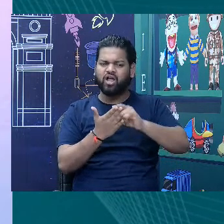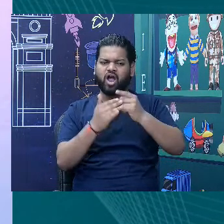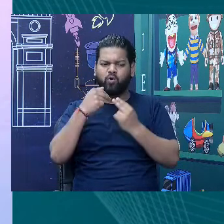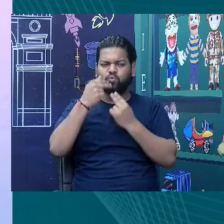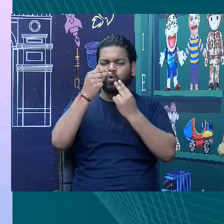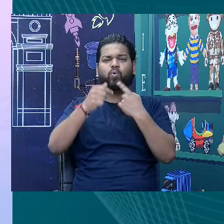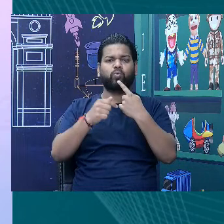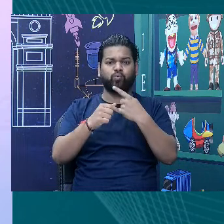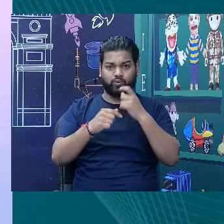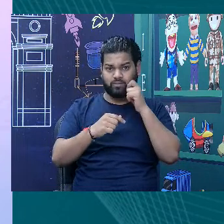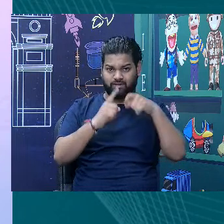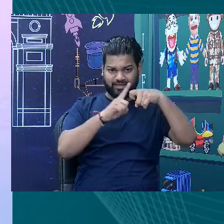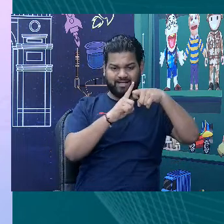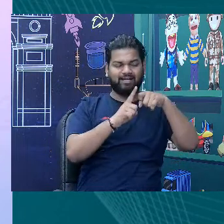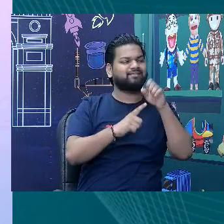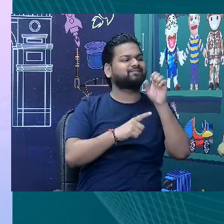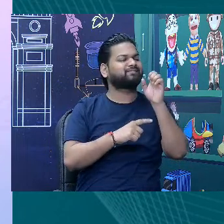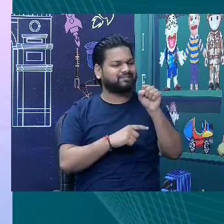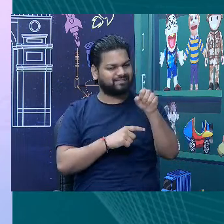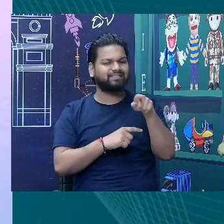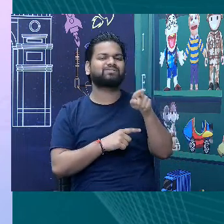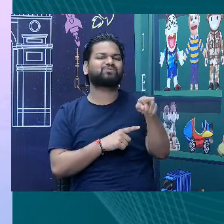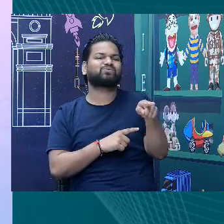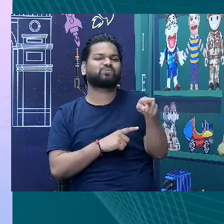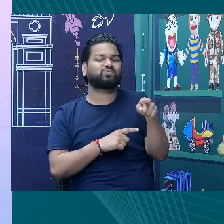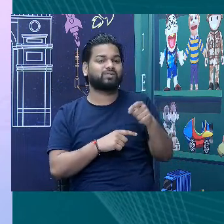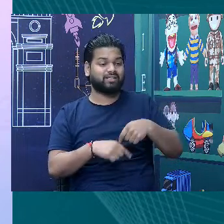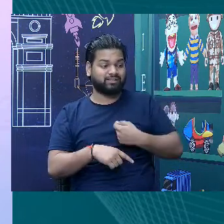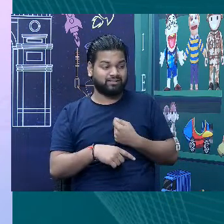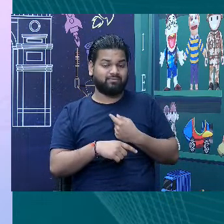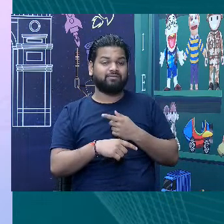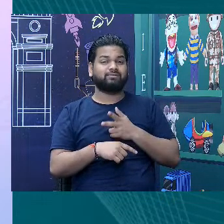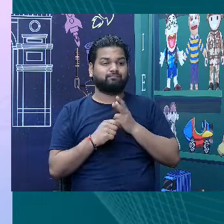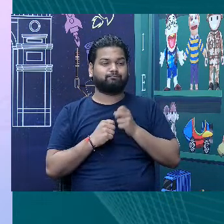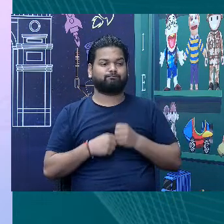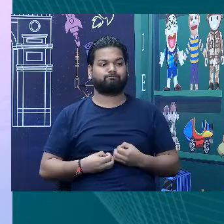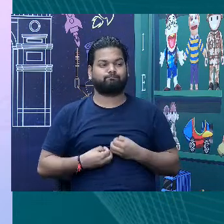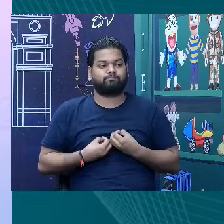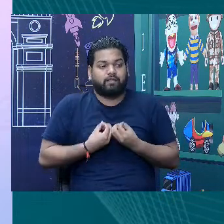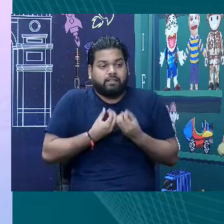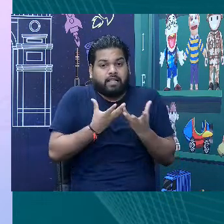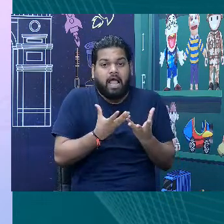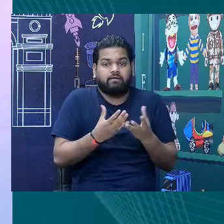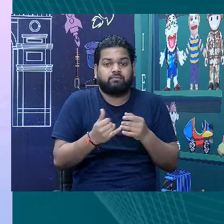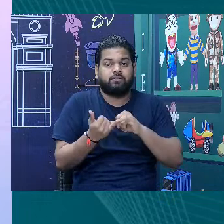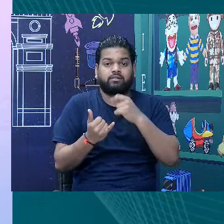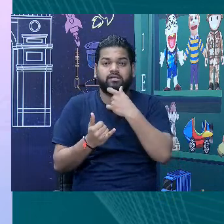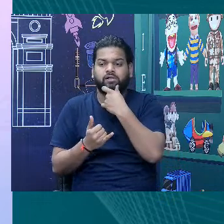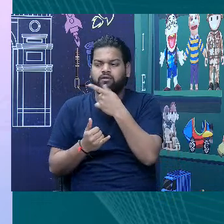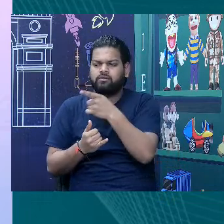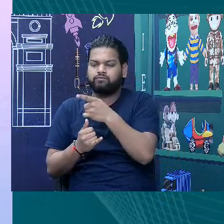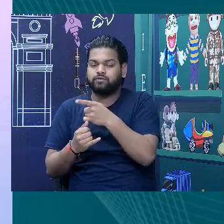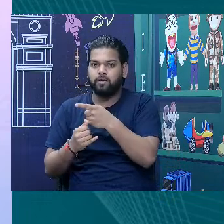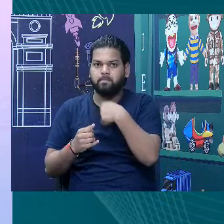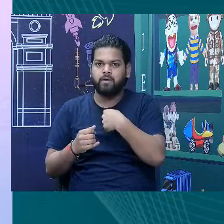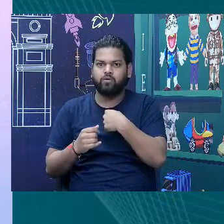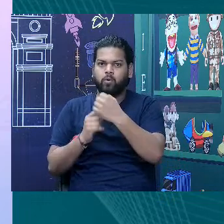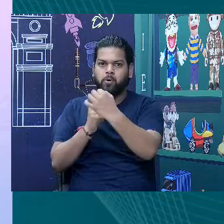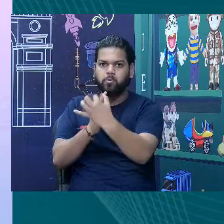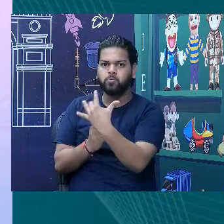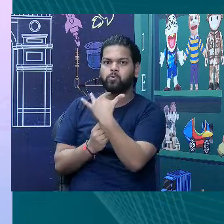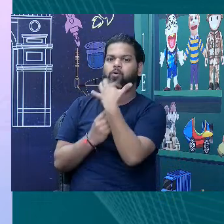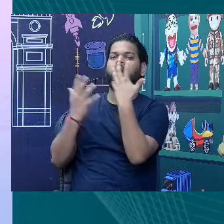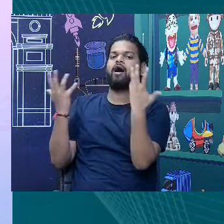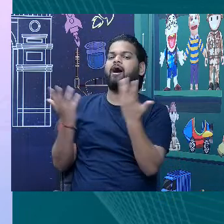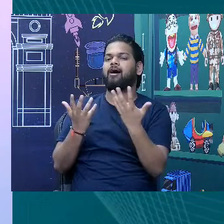है, बहुत एनकरेज किया है। आगे बात होती है और वो पूछते हैं उनसे कि क्या आपको ऐसा लगता है